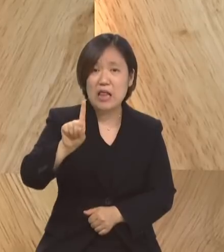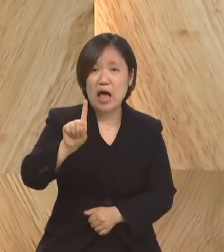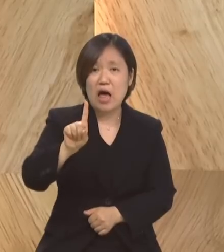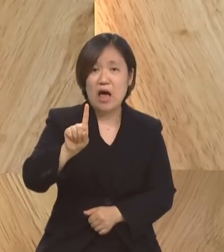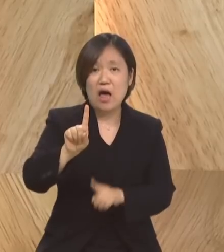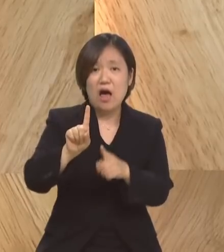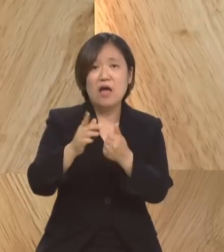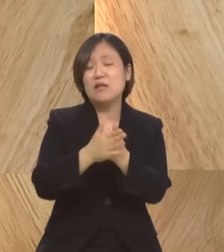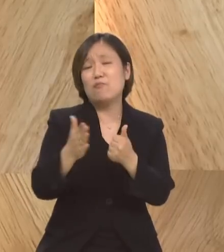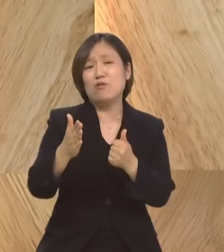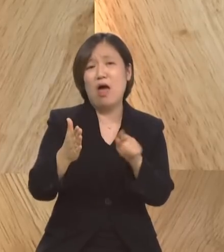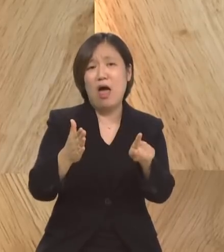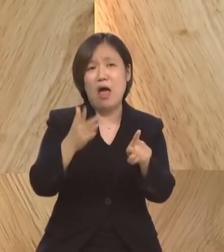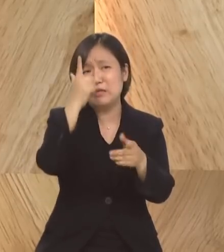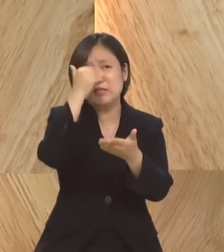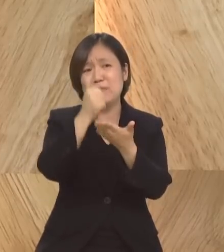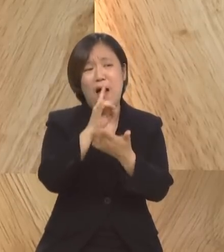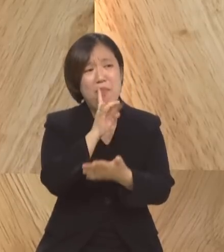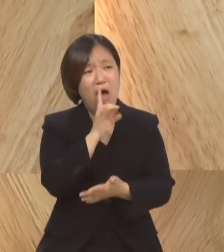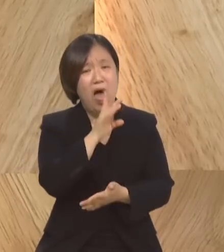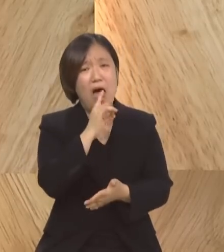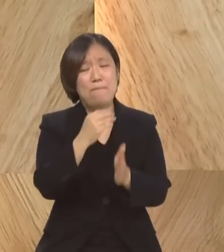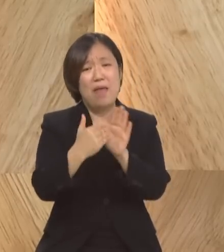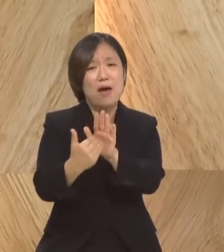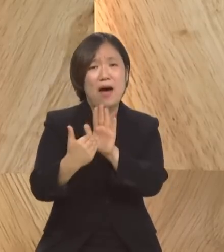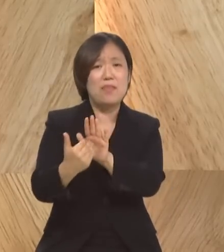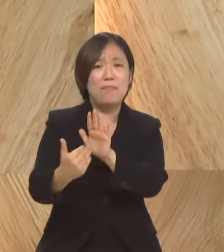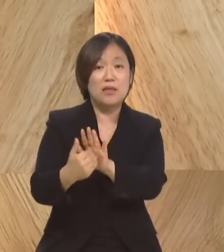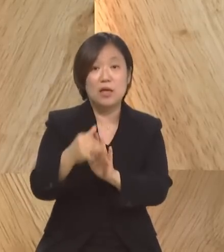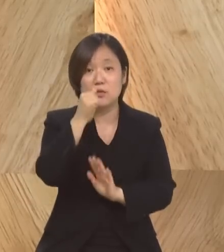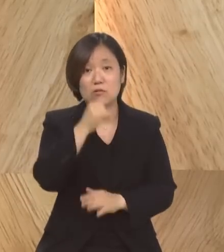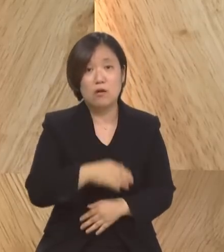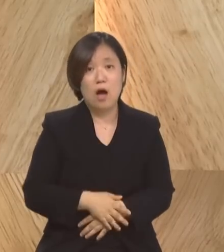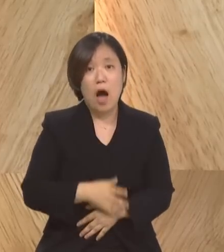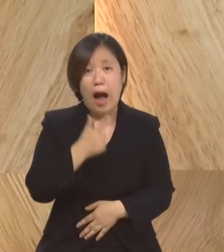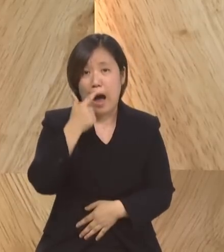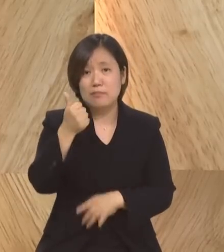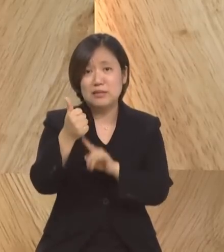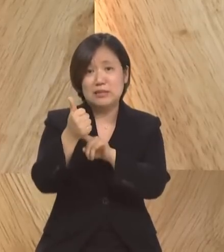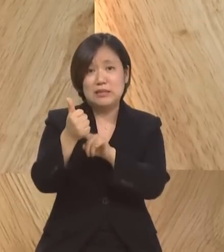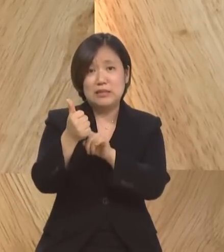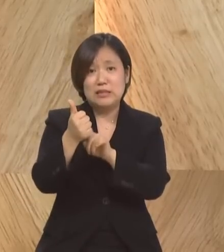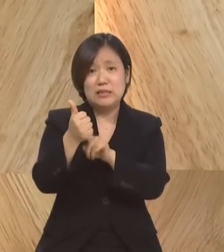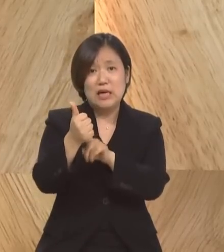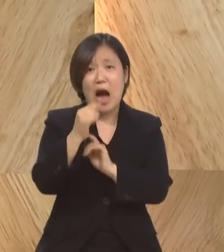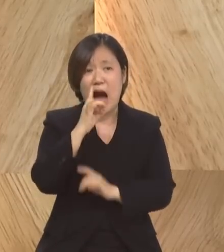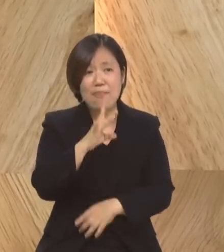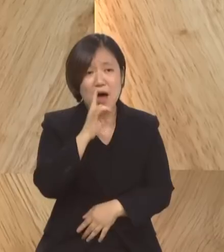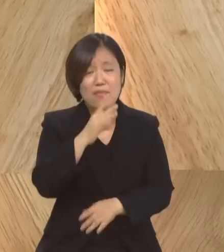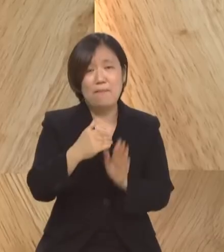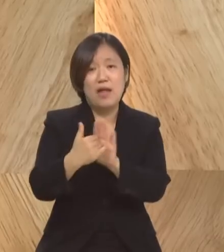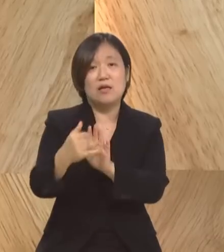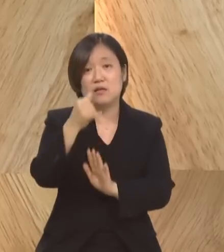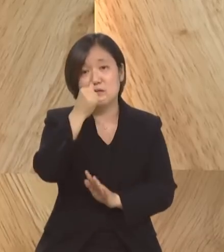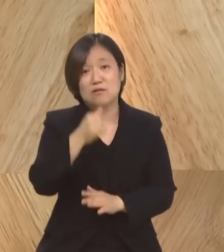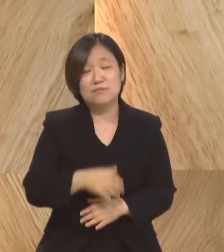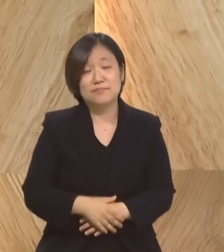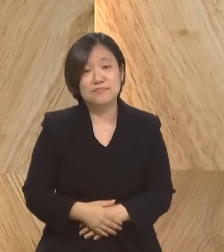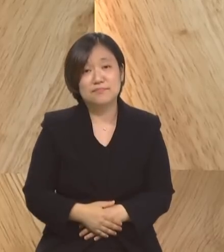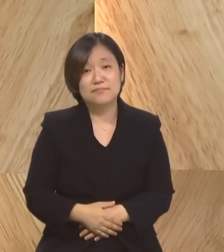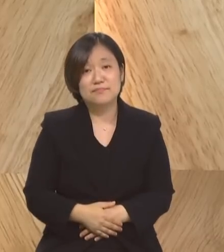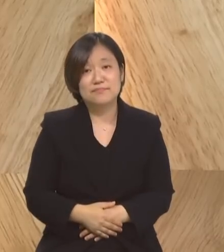거예요 그리고 아버지가 그냥 출가를 절대 허락을 안 해주는 거예요 출가를 허락을 안 해주신어 가지고